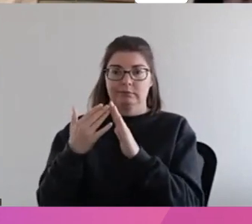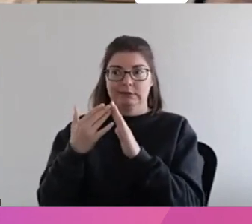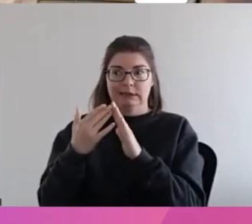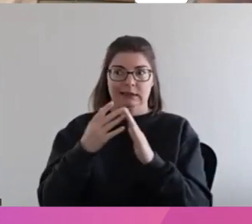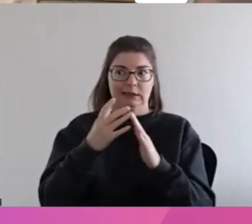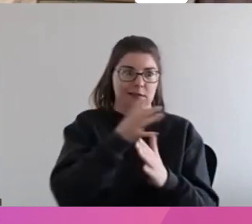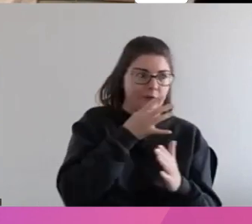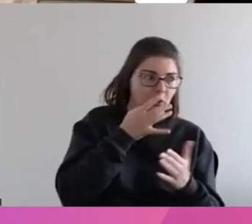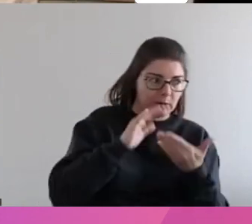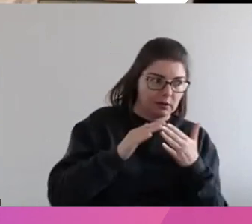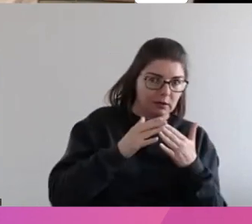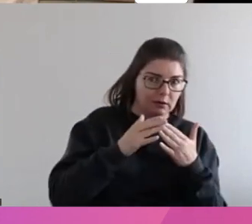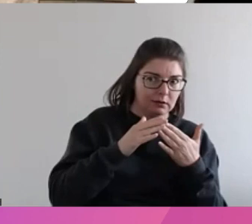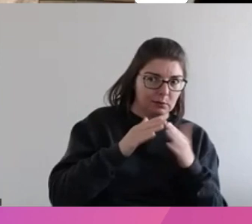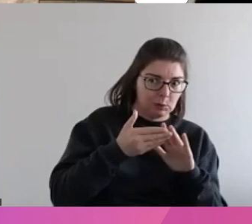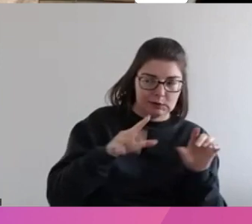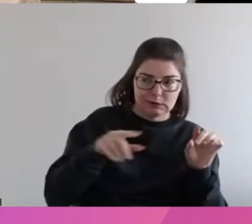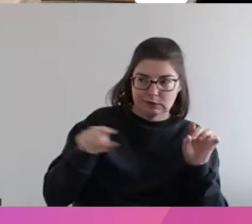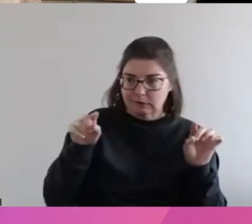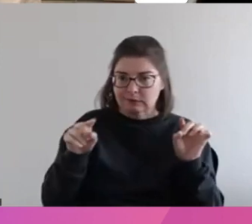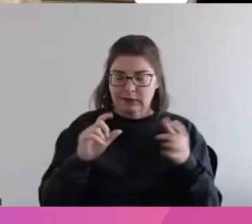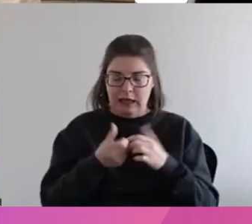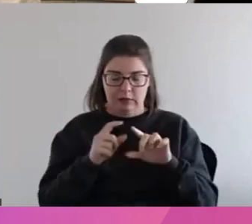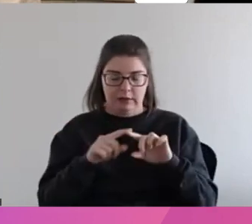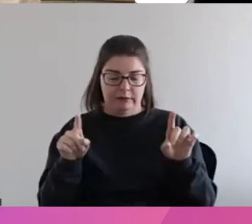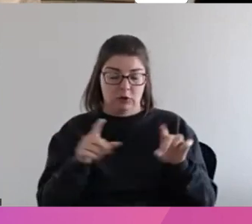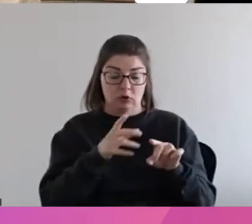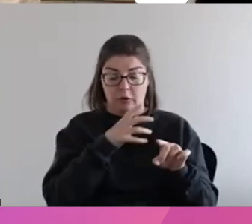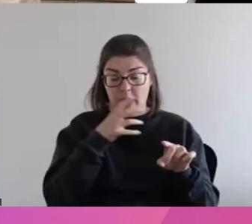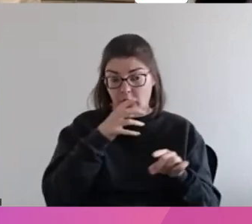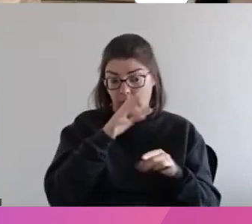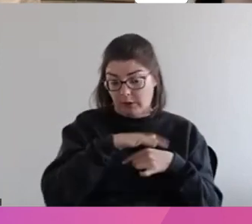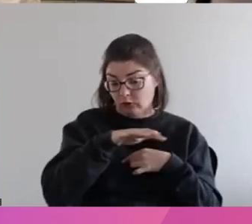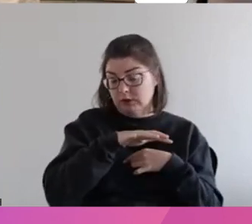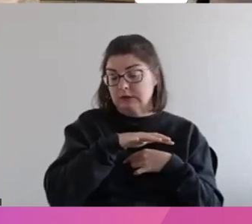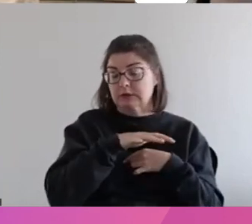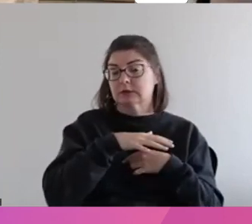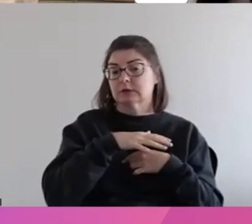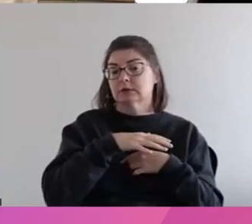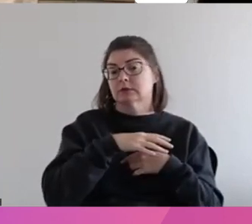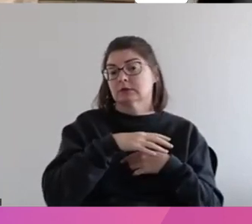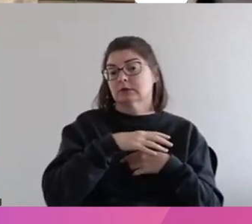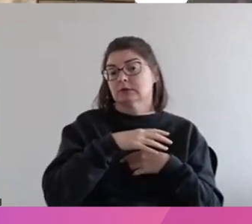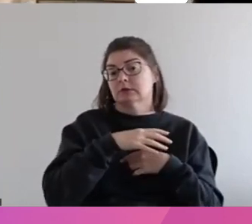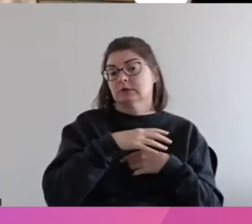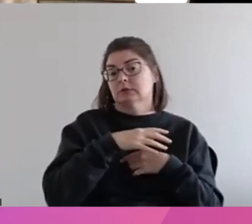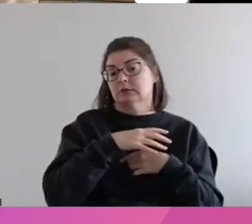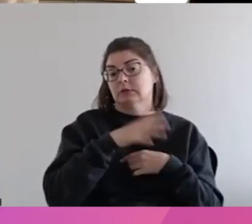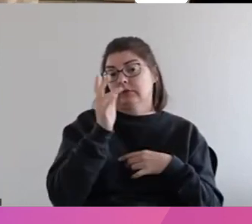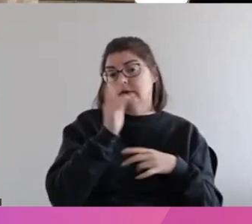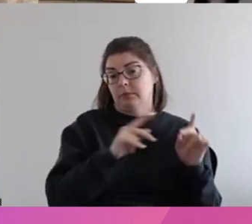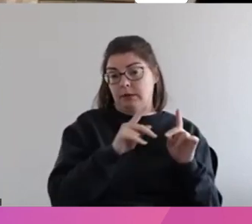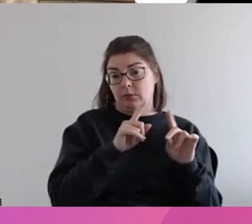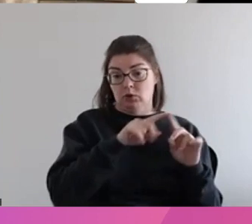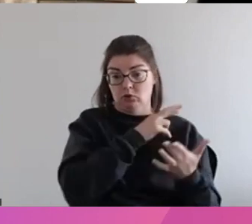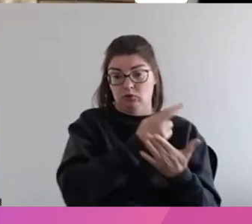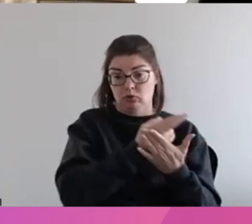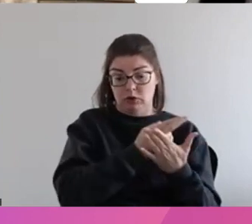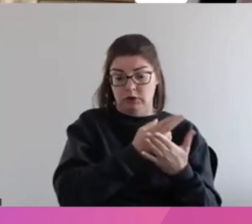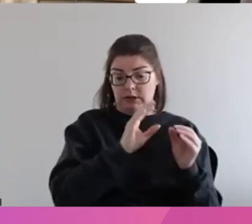aux régions rurales par rapport aux régions urbaines. Le ratio, par exemple, des femmes